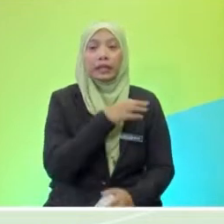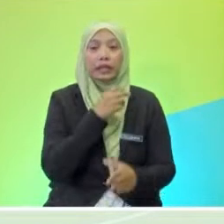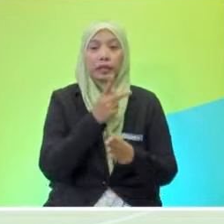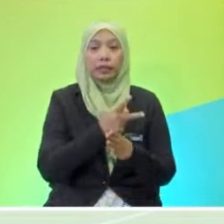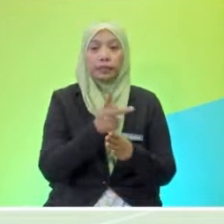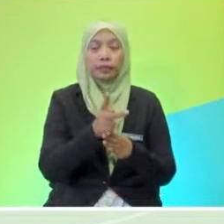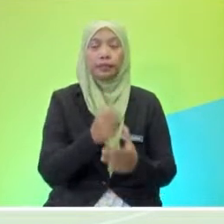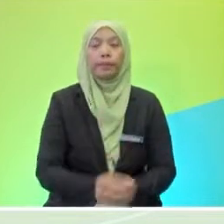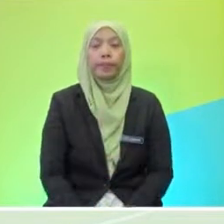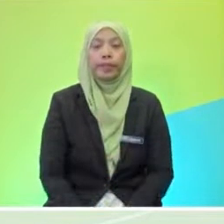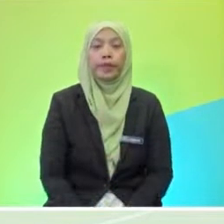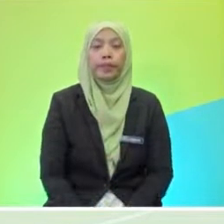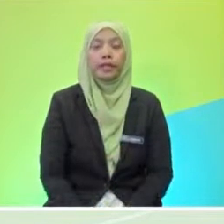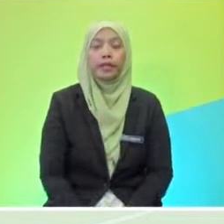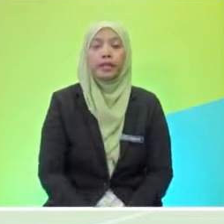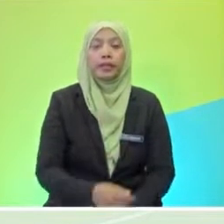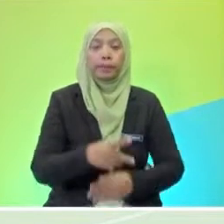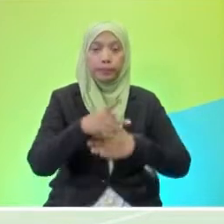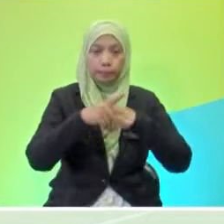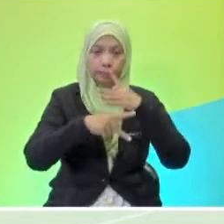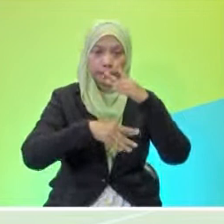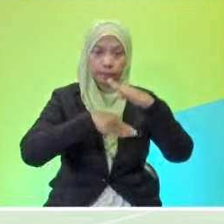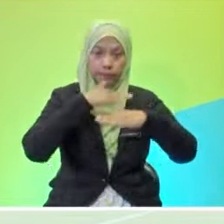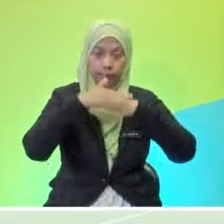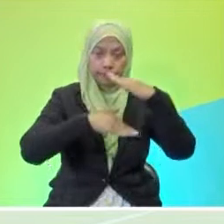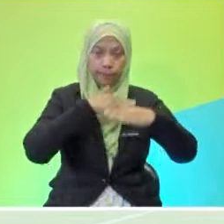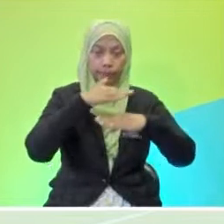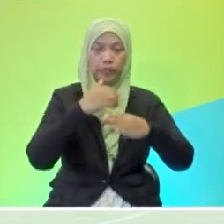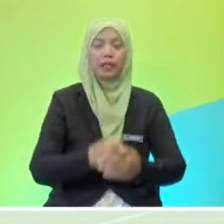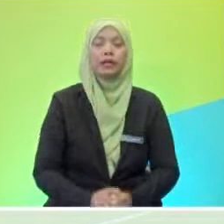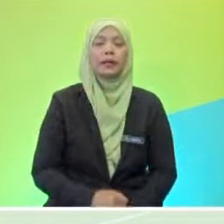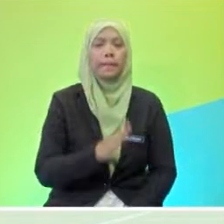sisa pembinaan pembinaan ini biasanya